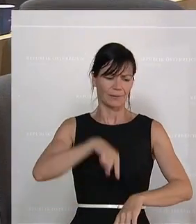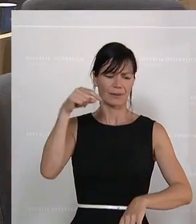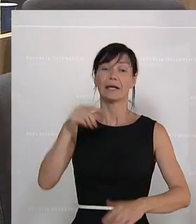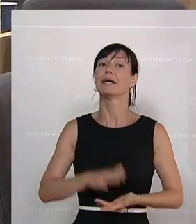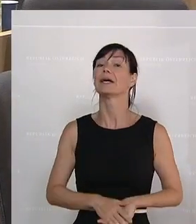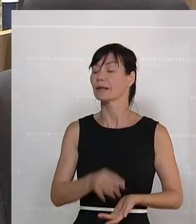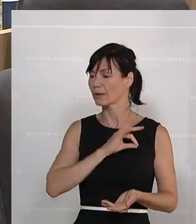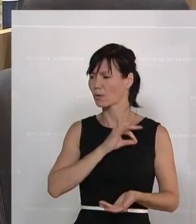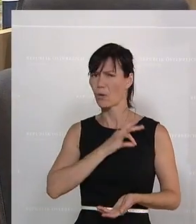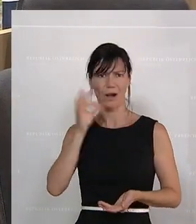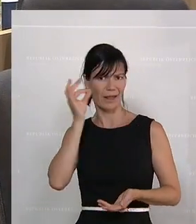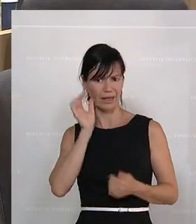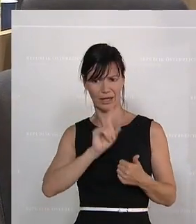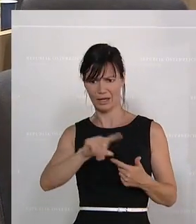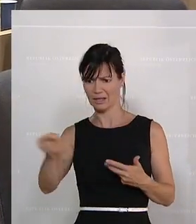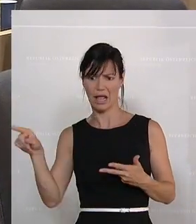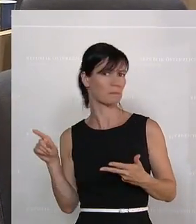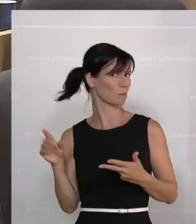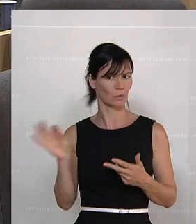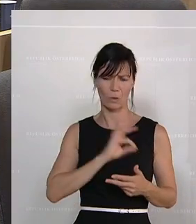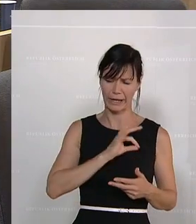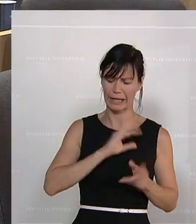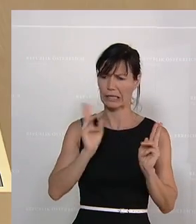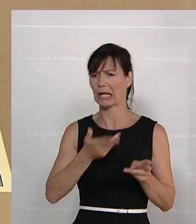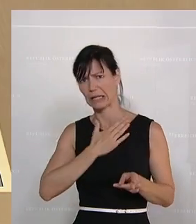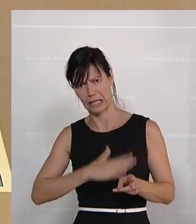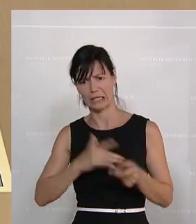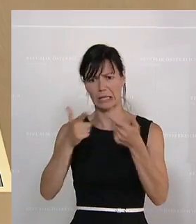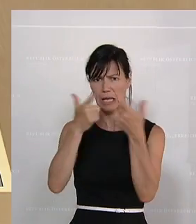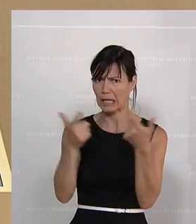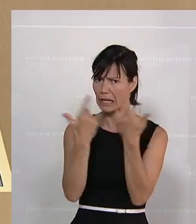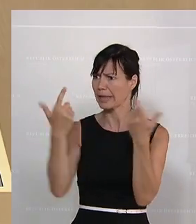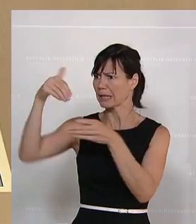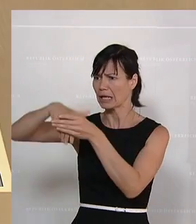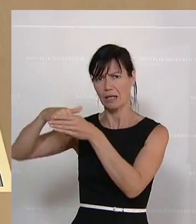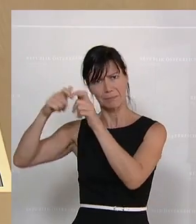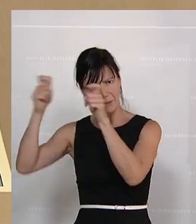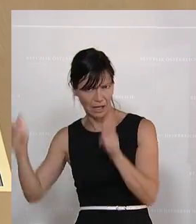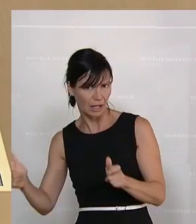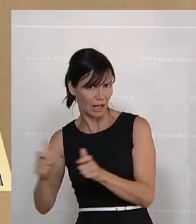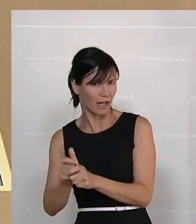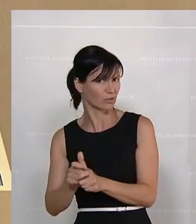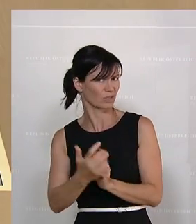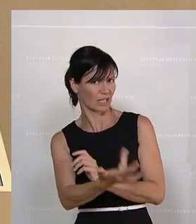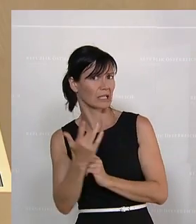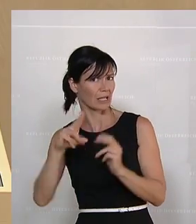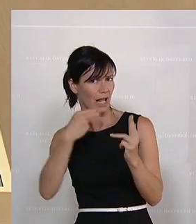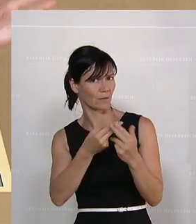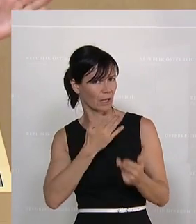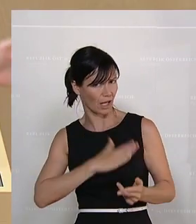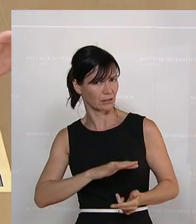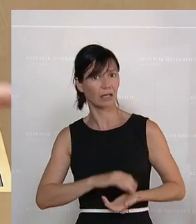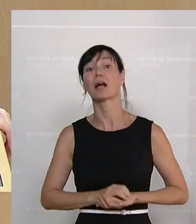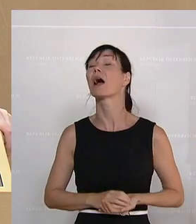kolleginnen waren ihnen sicher weiter noch erläutern was dieses was dieses paket betrifft ich glaube wir sind uns